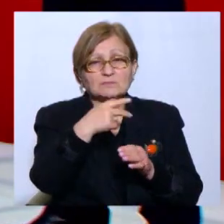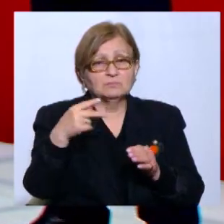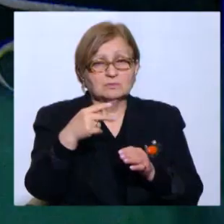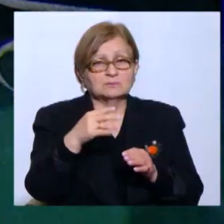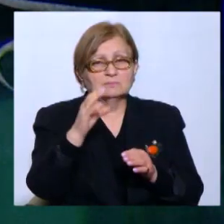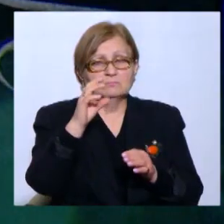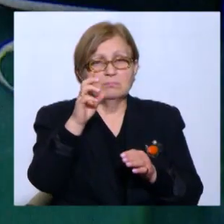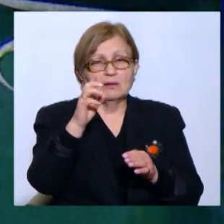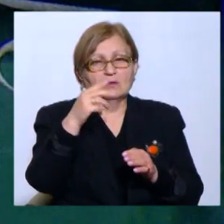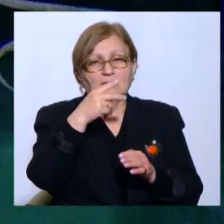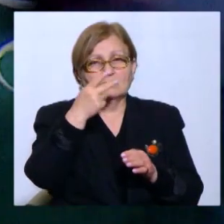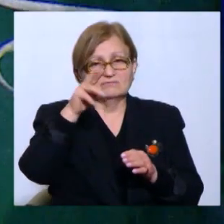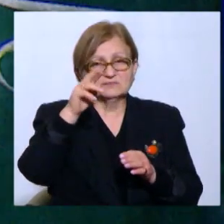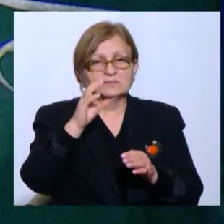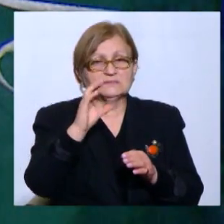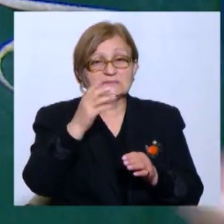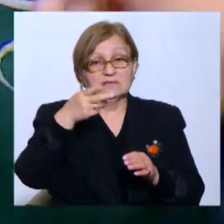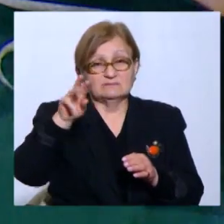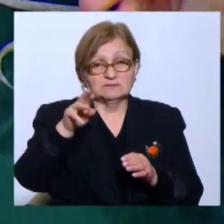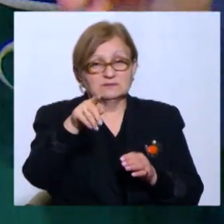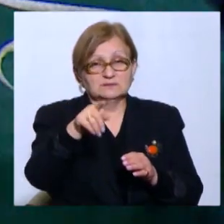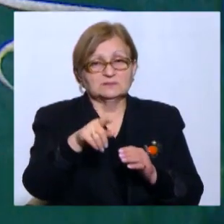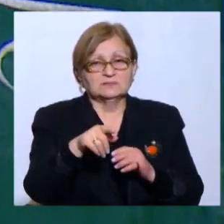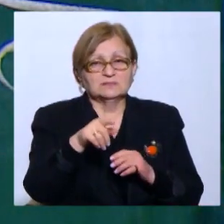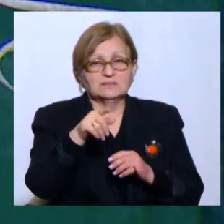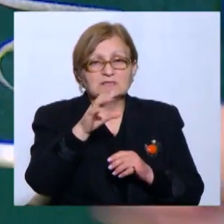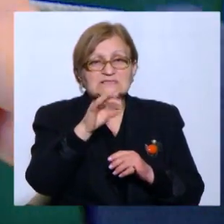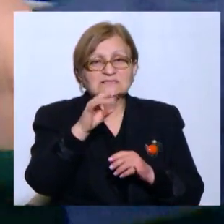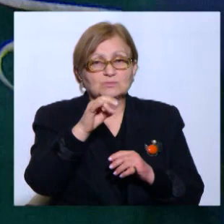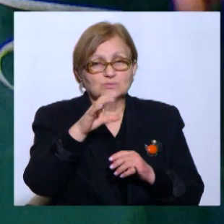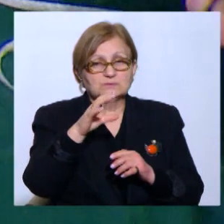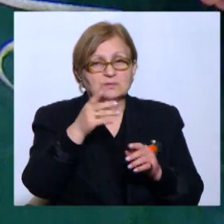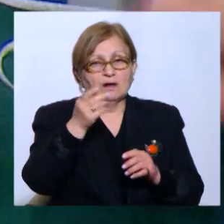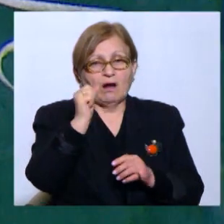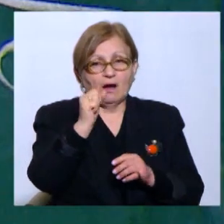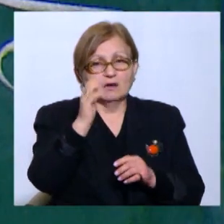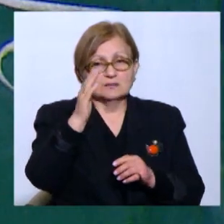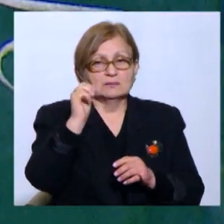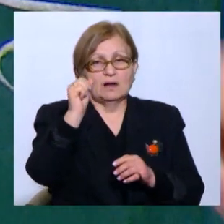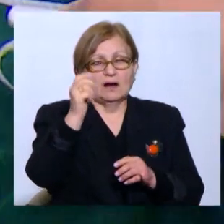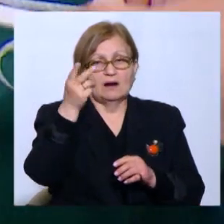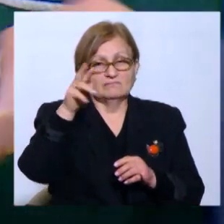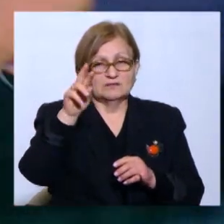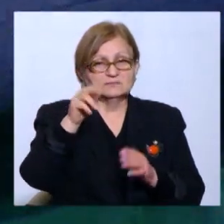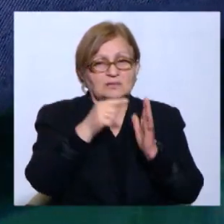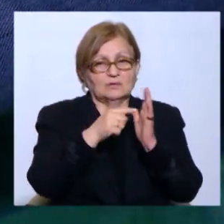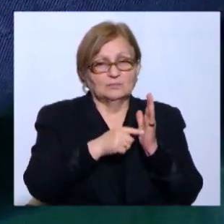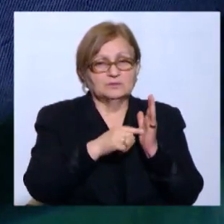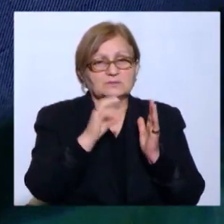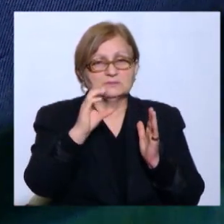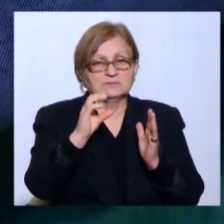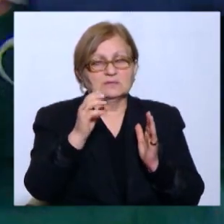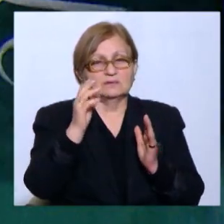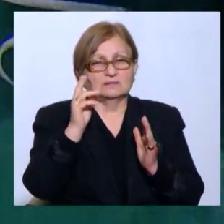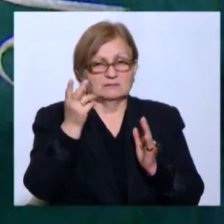კვადრატი c კვადრატზე, სადაც ეს b არის მიმდებარე კათეტი, შესაბამისად სინუს კვადრატი a იქნება a კვადრატი გაყოფილი c კვადრატზე, სადაც ეს a